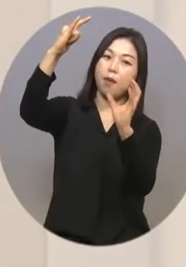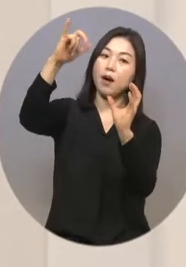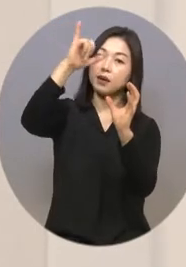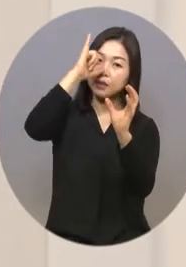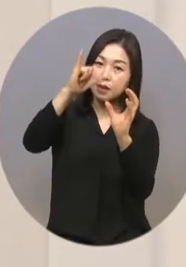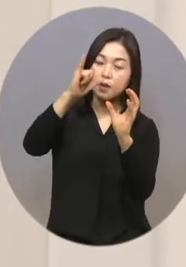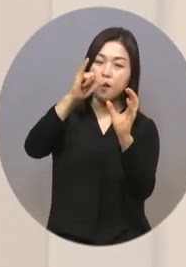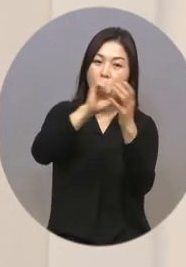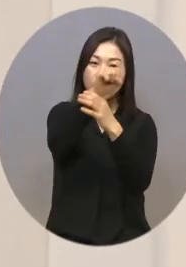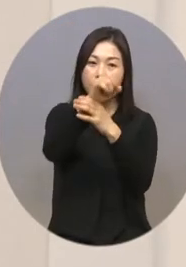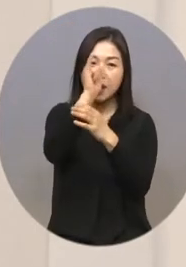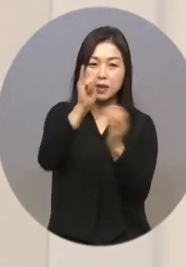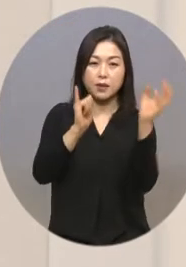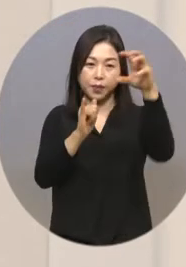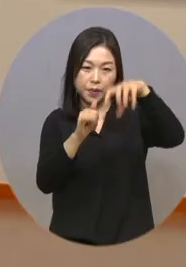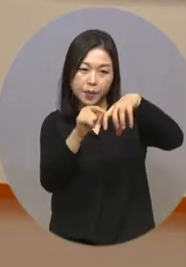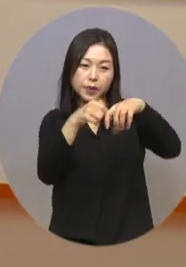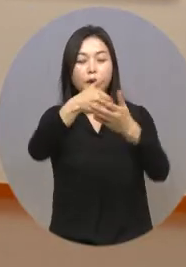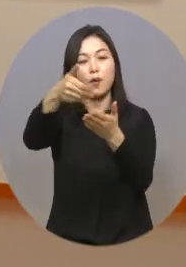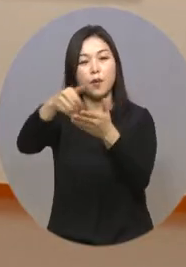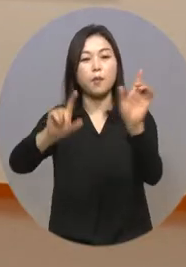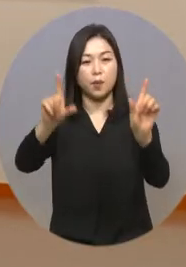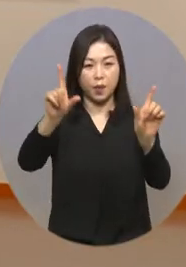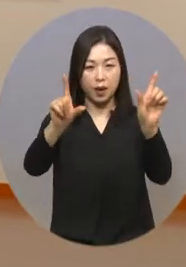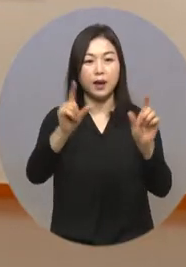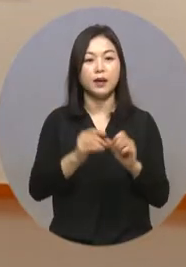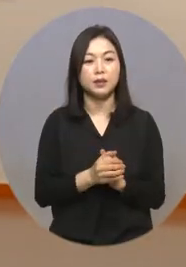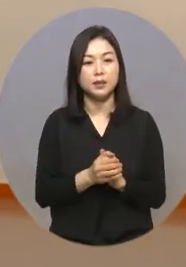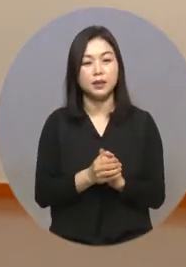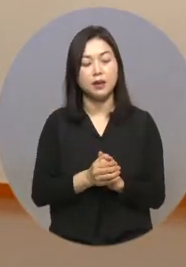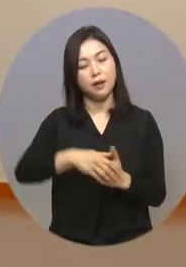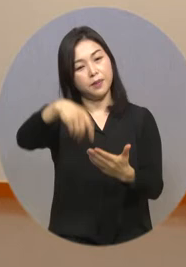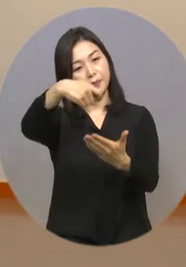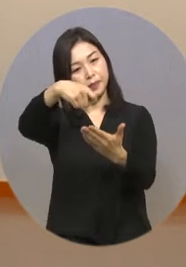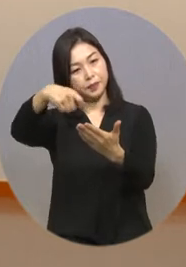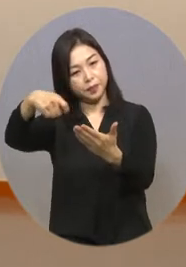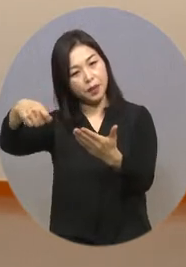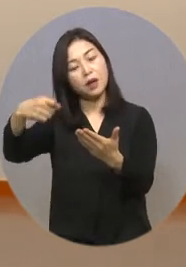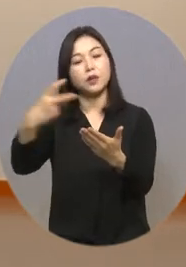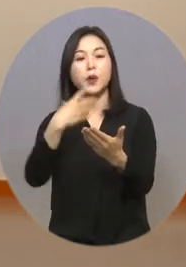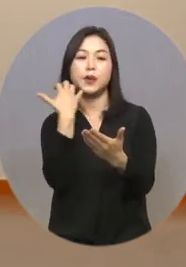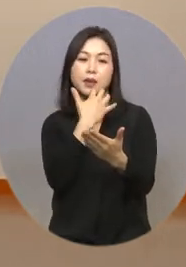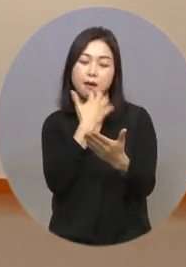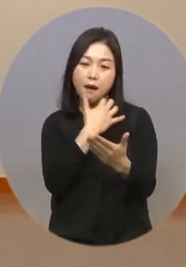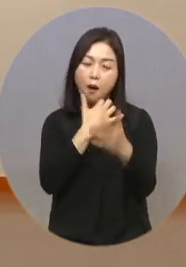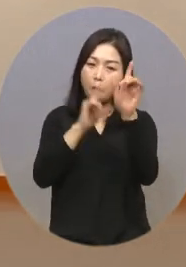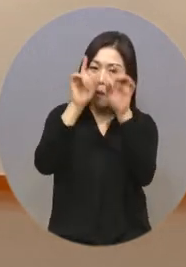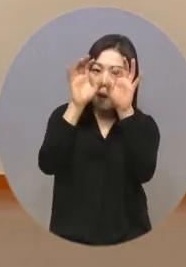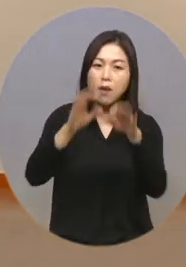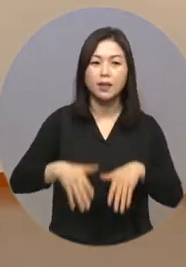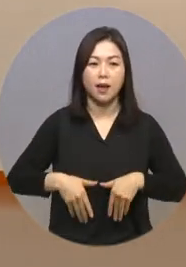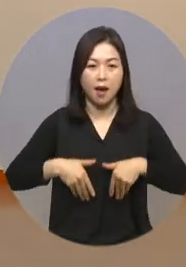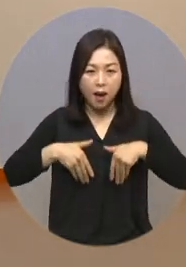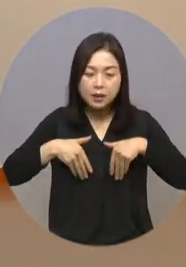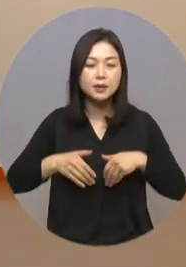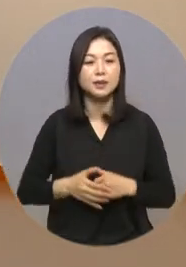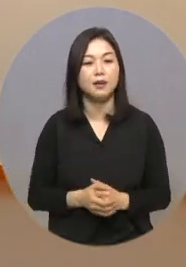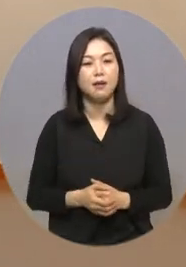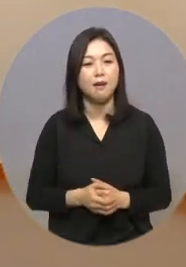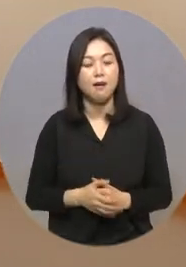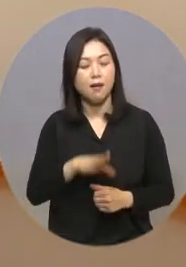머리를 죽인 확 복소 꼿들은 작가의 섬세한 붓질과 따뜻한 색감으로 차고 넘쳐 어느 하나